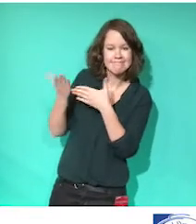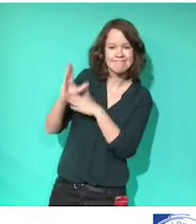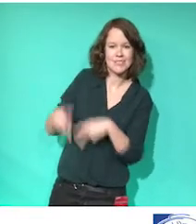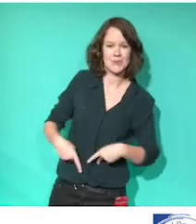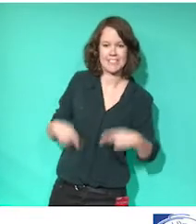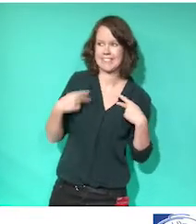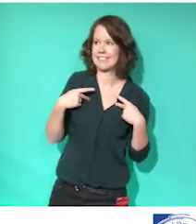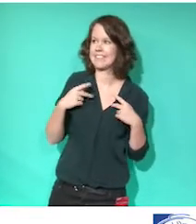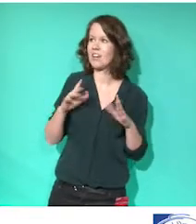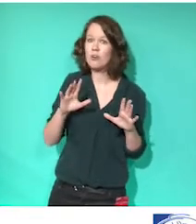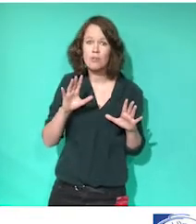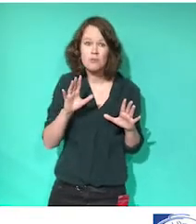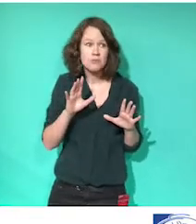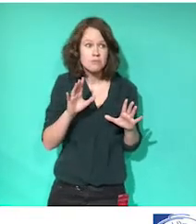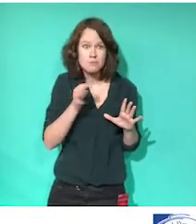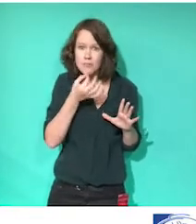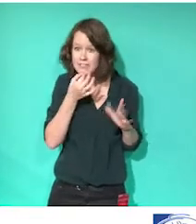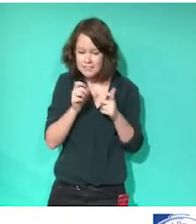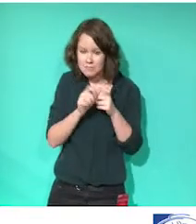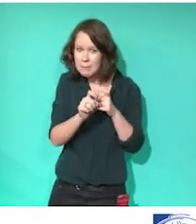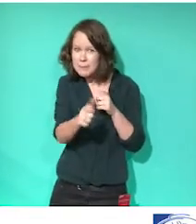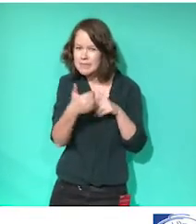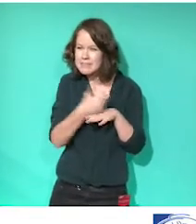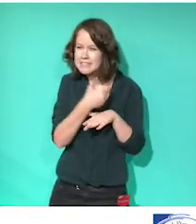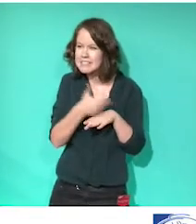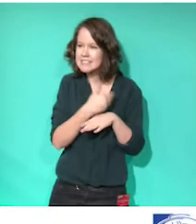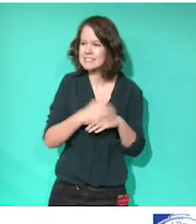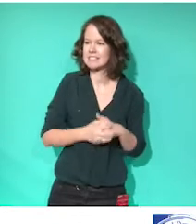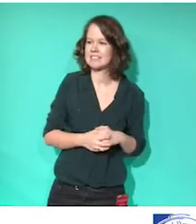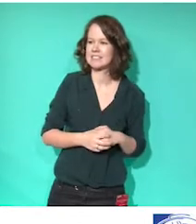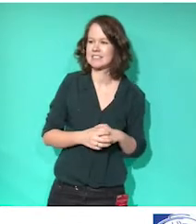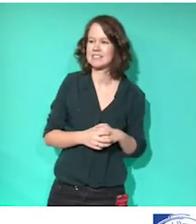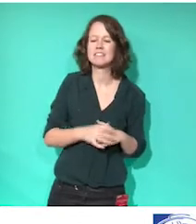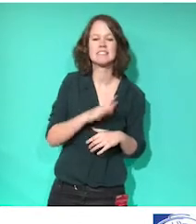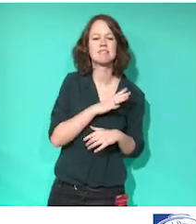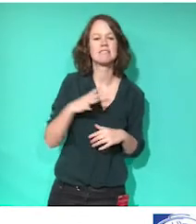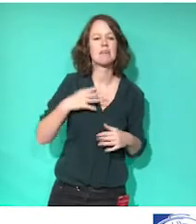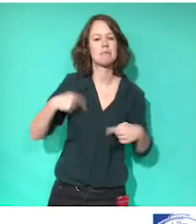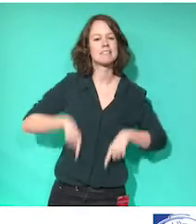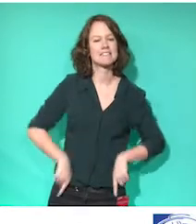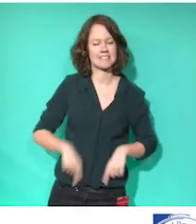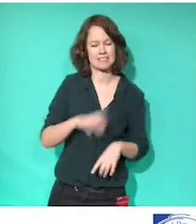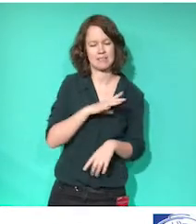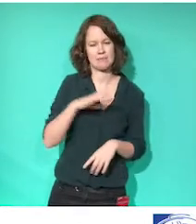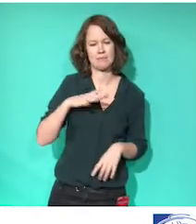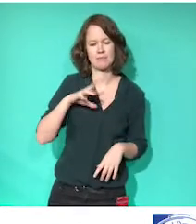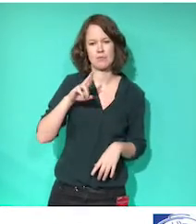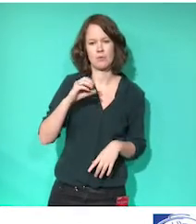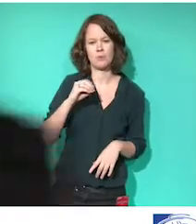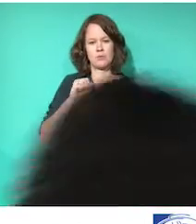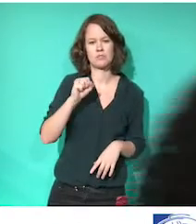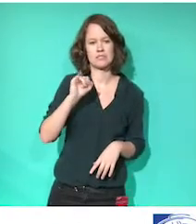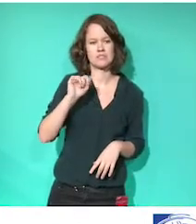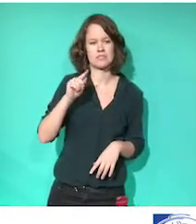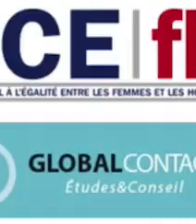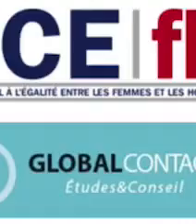J'en profite alors pour vous annoncer la suite des opérations, puisque Madame la Ministre Laurence Rossignol va donc conclure dans